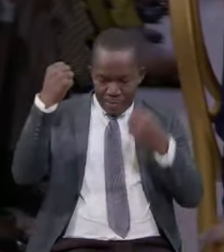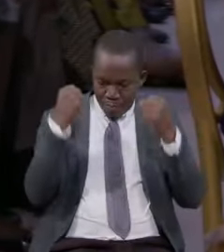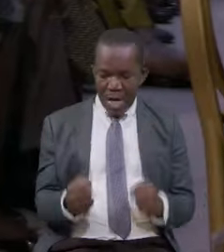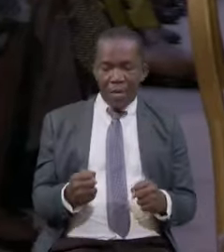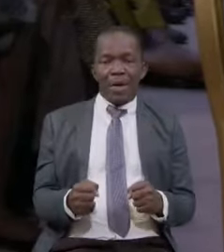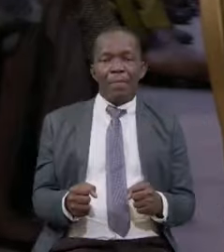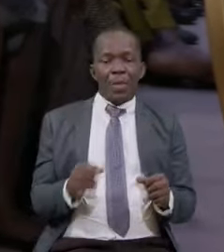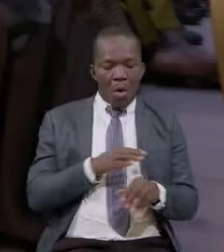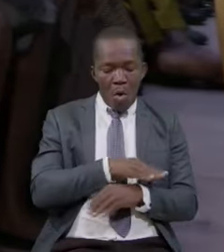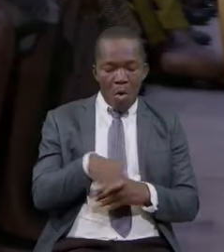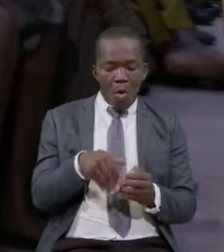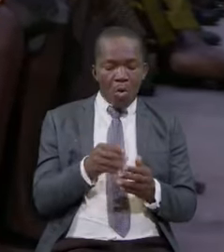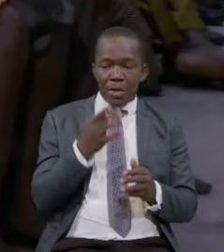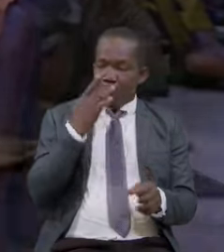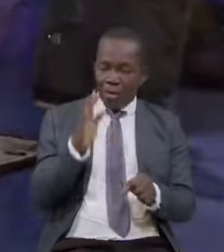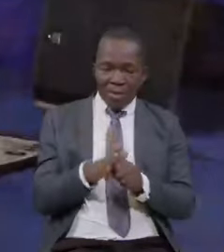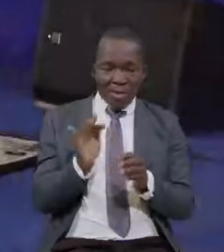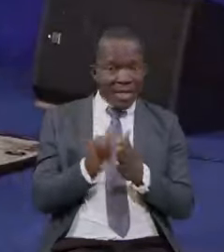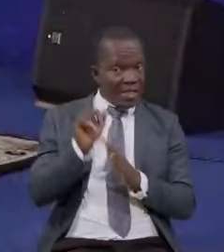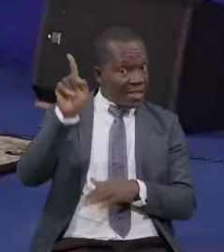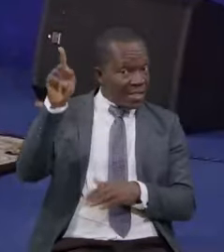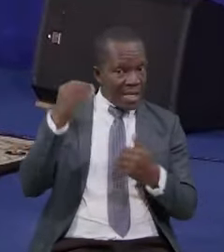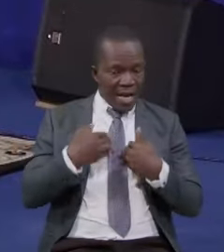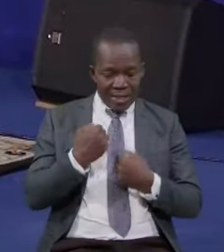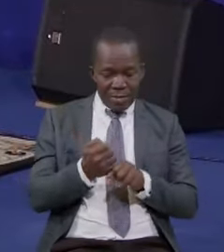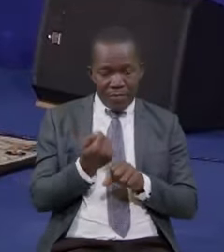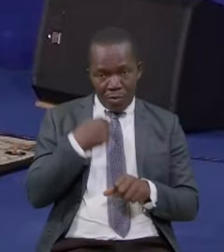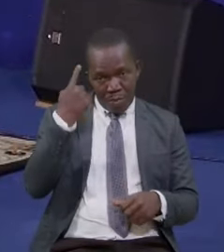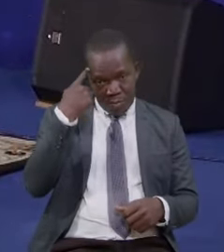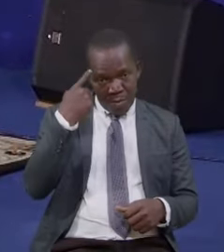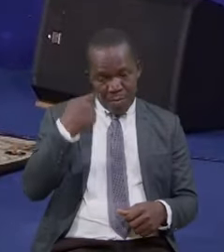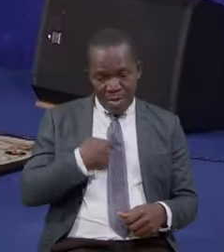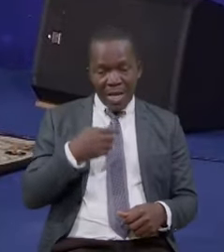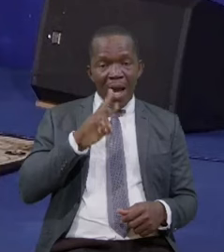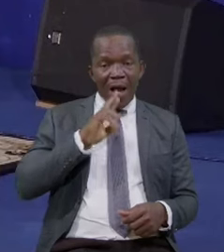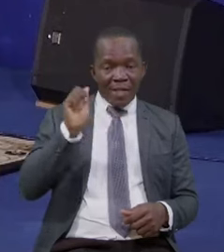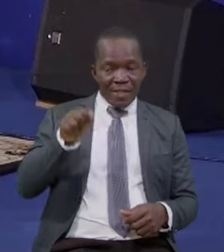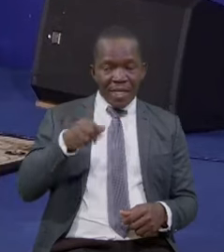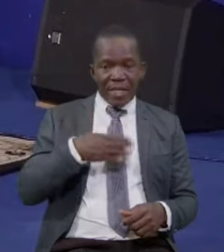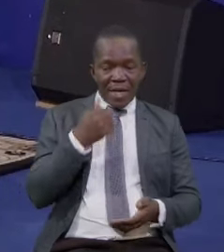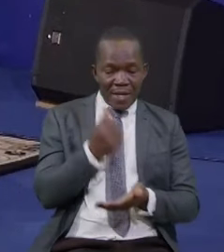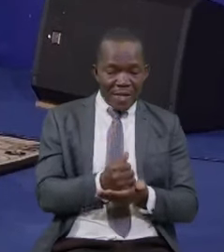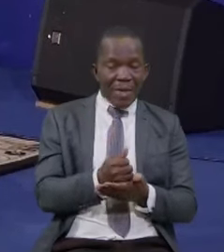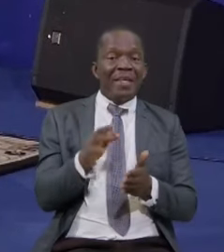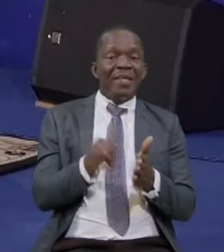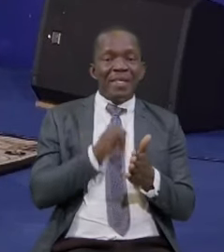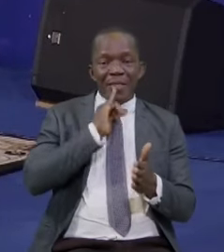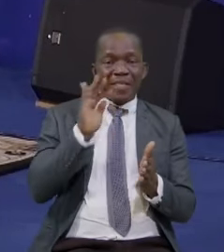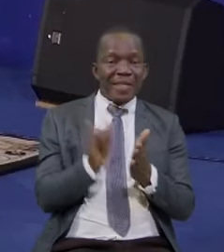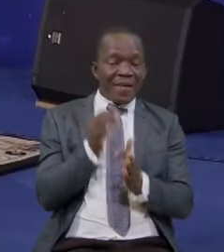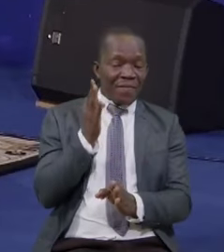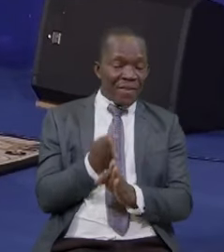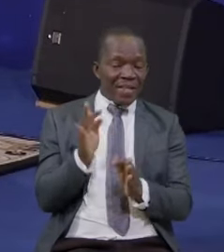promesses qu'il a faites pour moi sont oui et amen et je vis par elle c'est cette foi qui nous